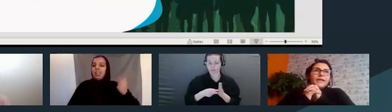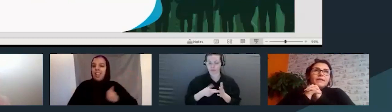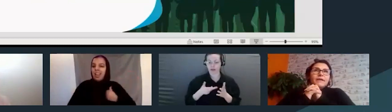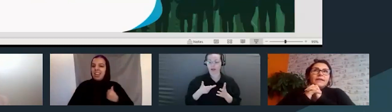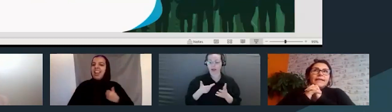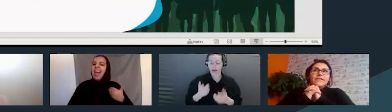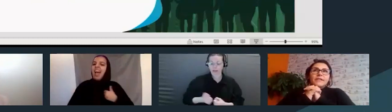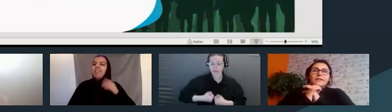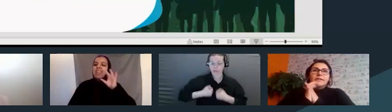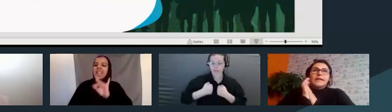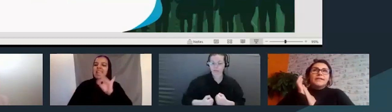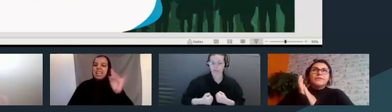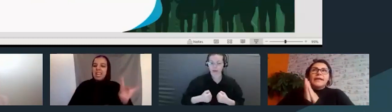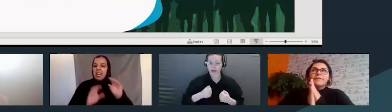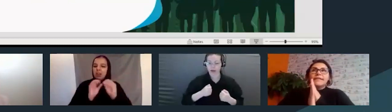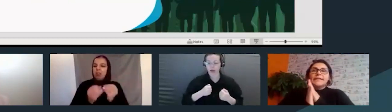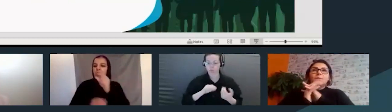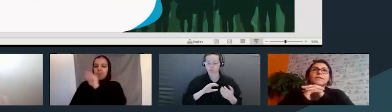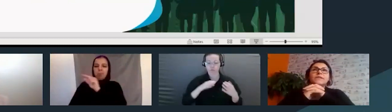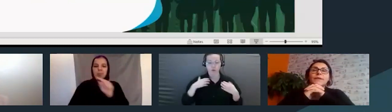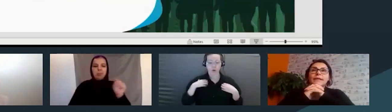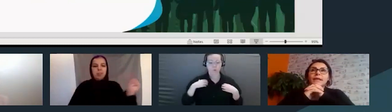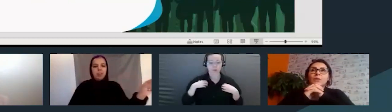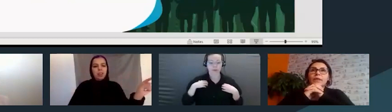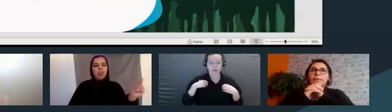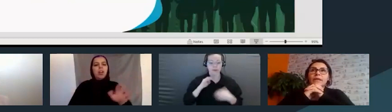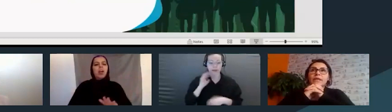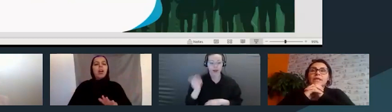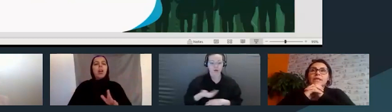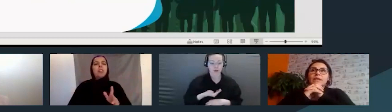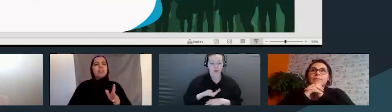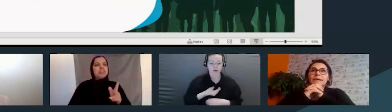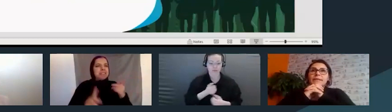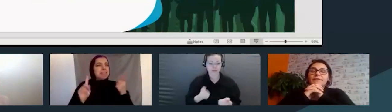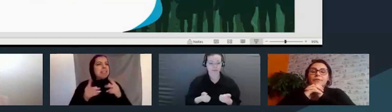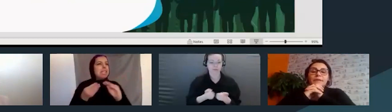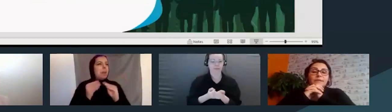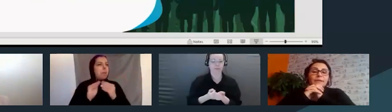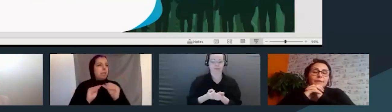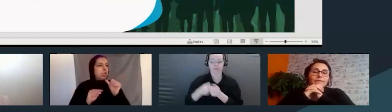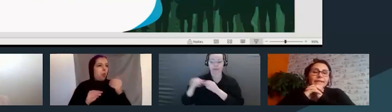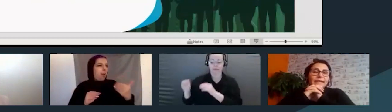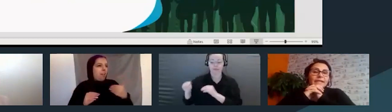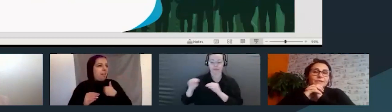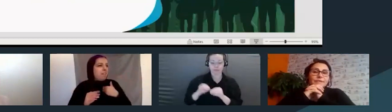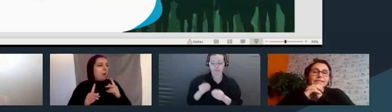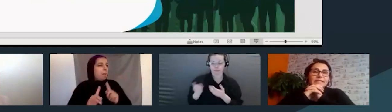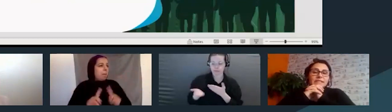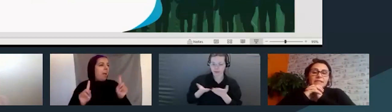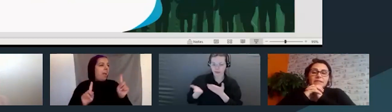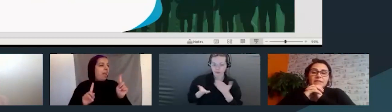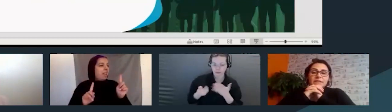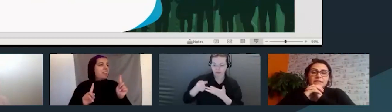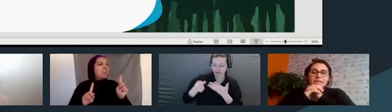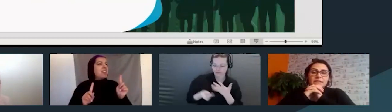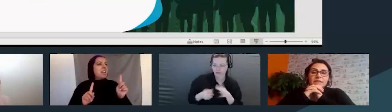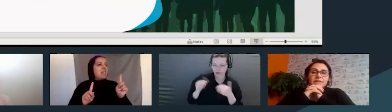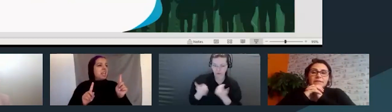Je n'ai pas les chiffres à portée de main, mais nous sommes 100